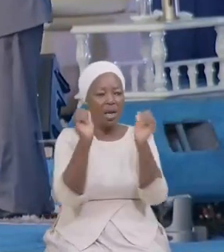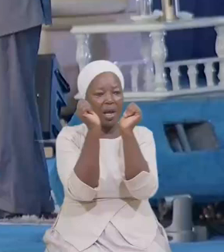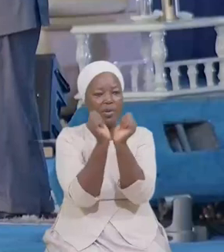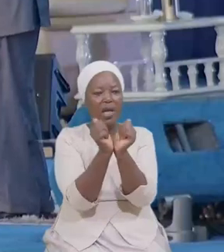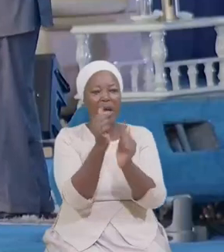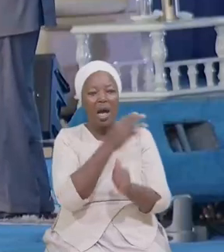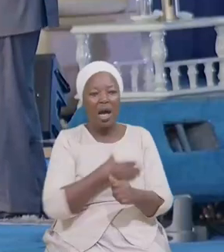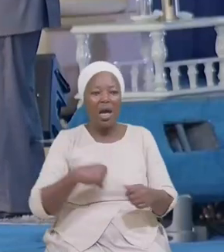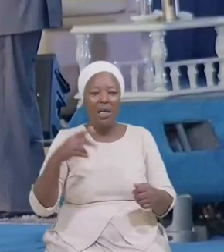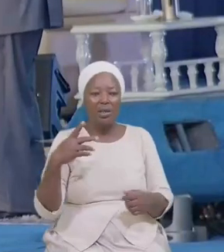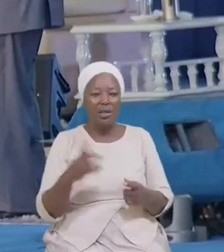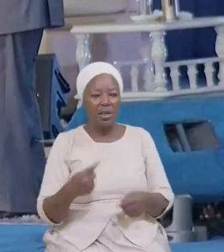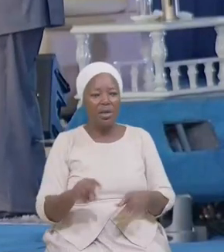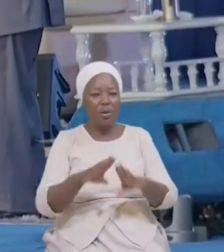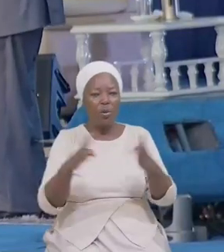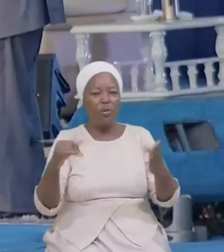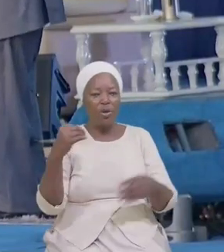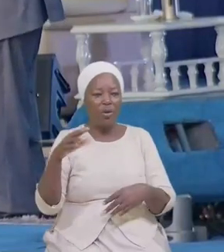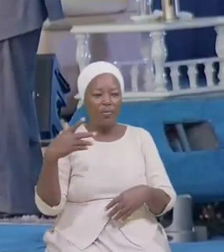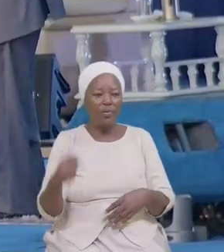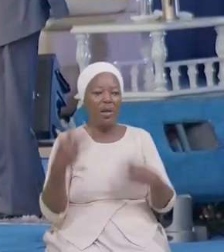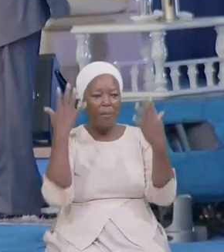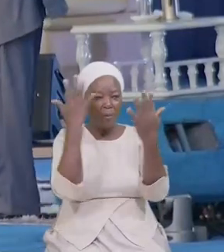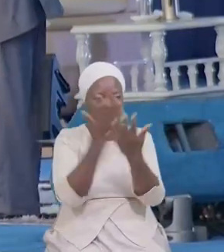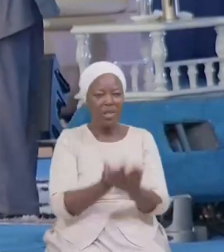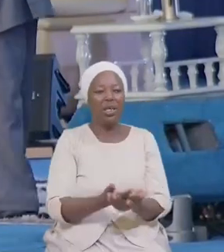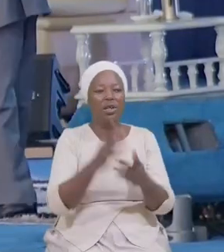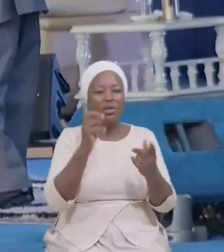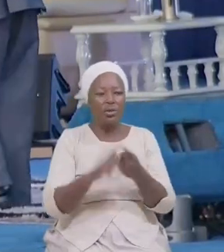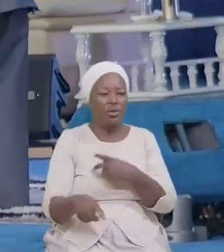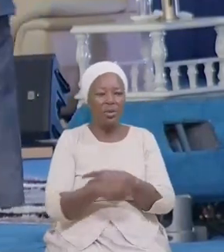prisonniers la délivrance.